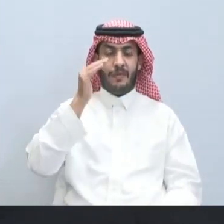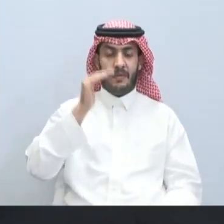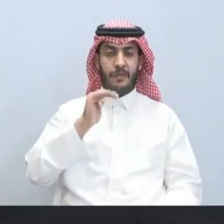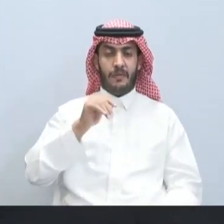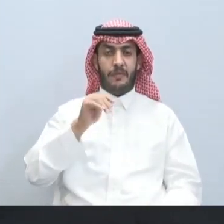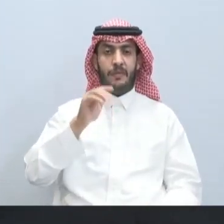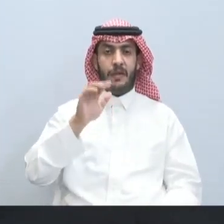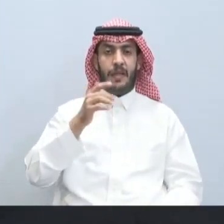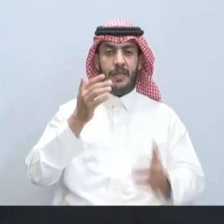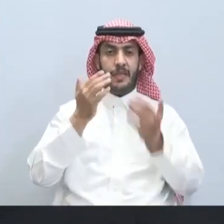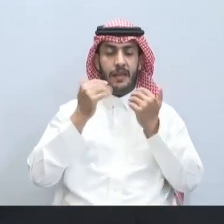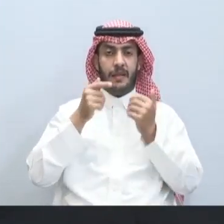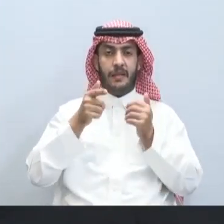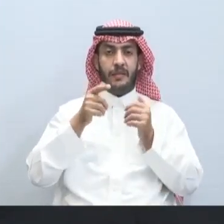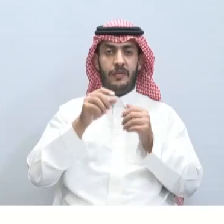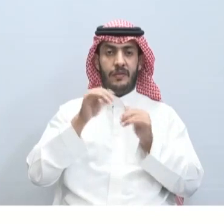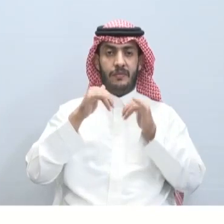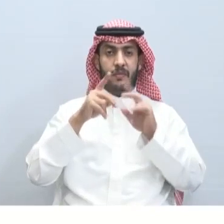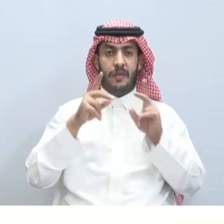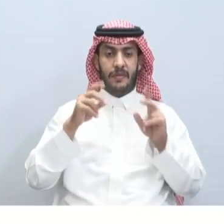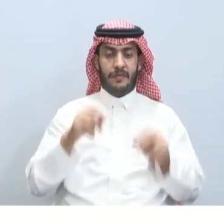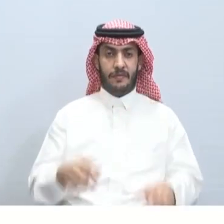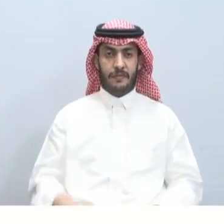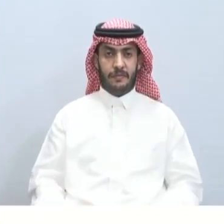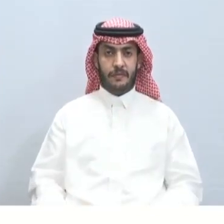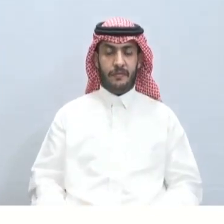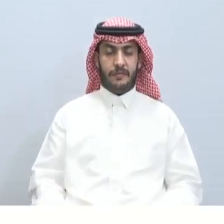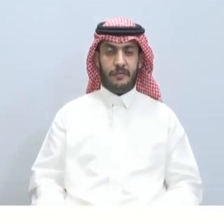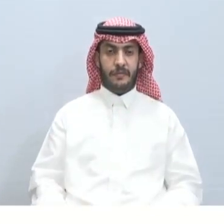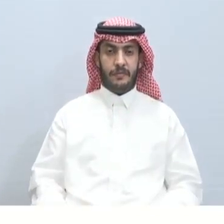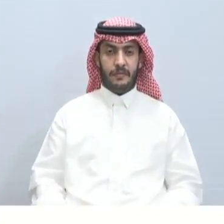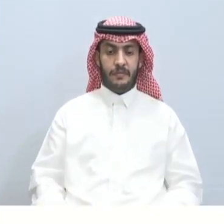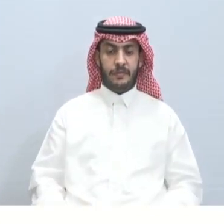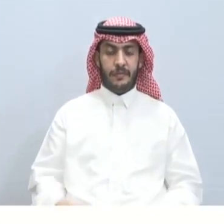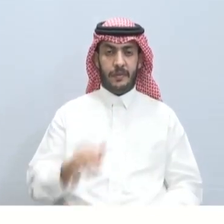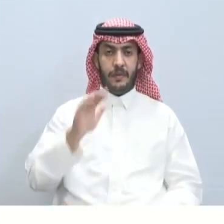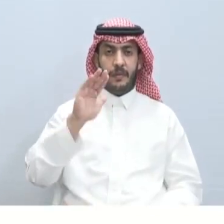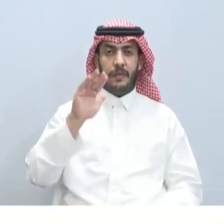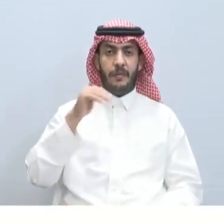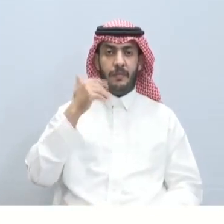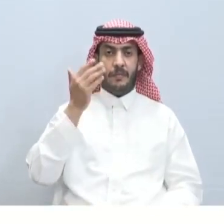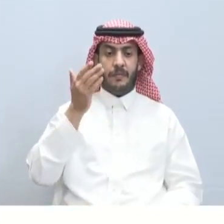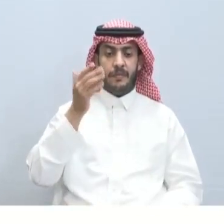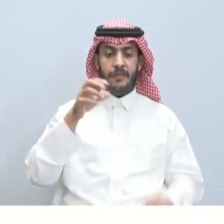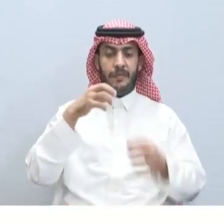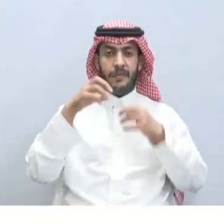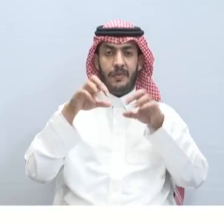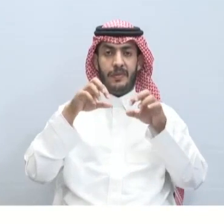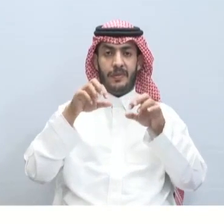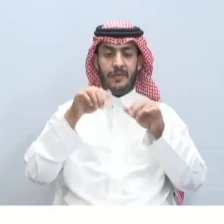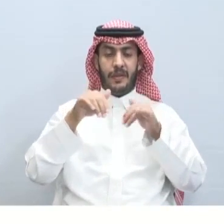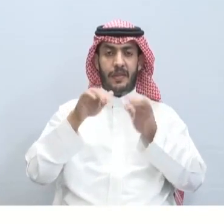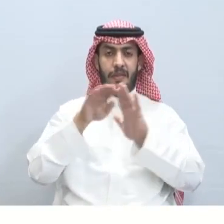السوق او طلب هذه الشريحه اذا بعد ان احدد السوق اذا احدد الاساس الذي ساقس